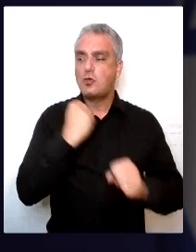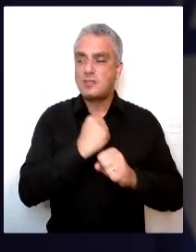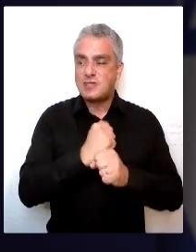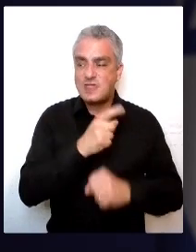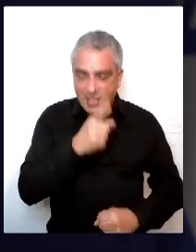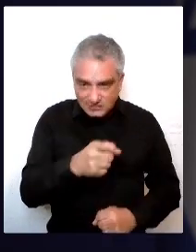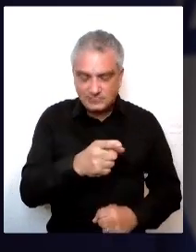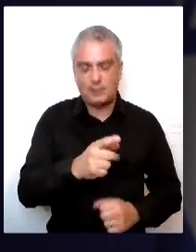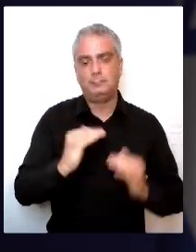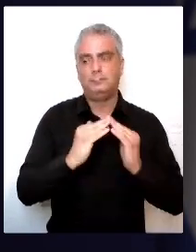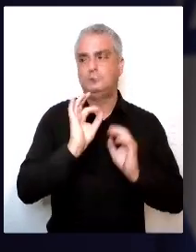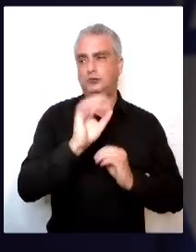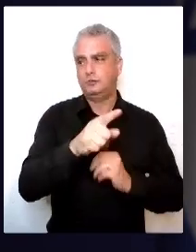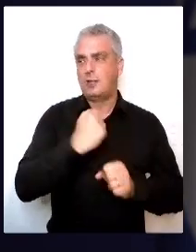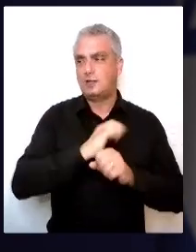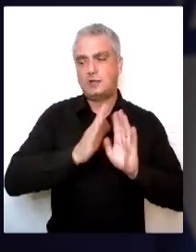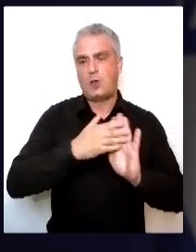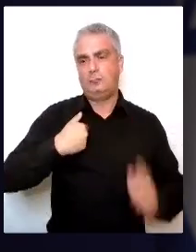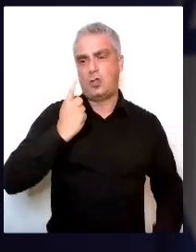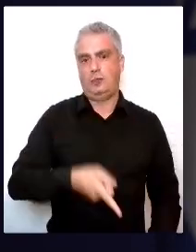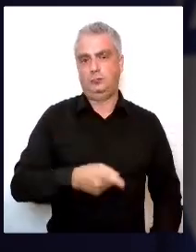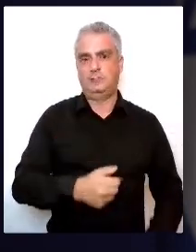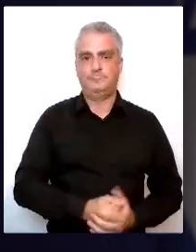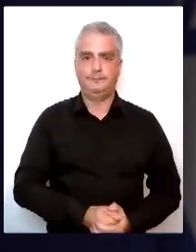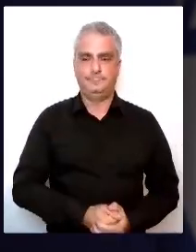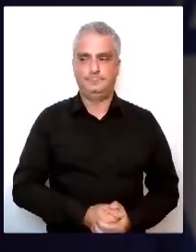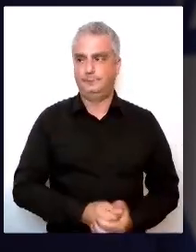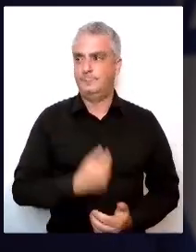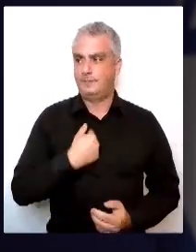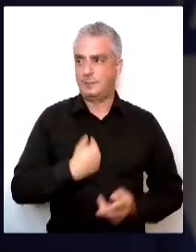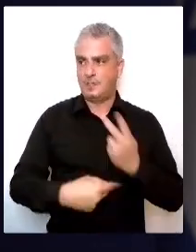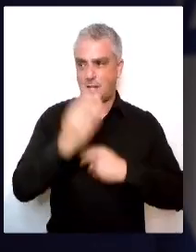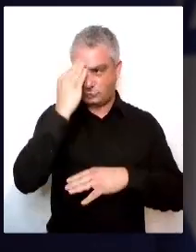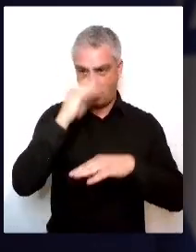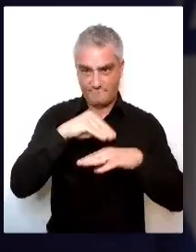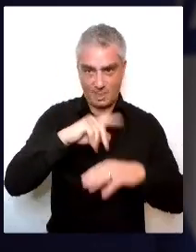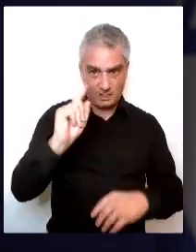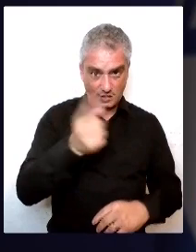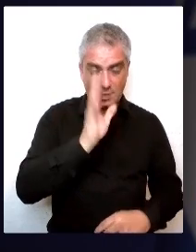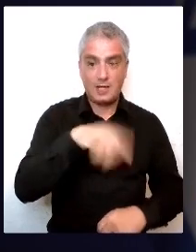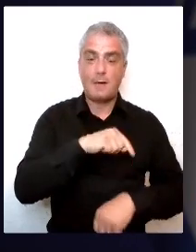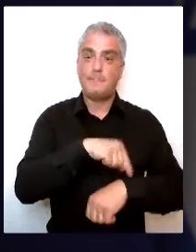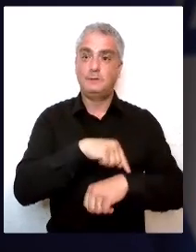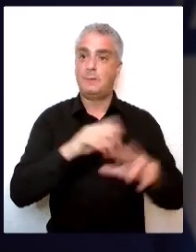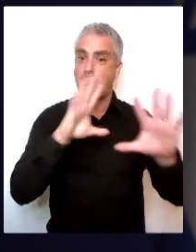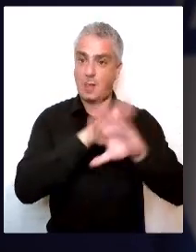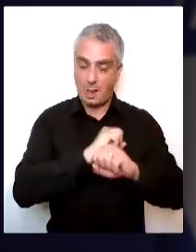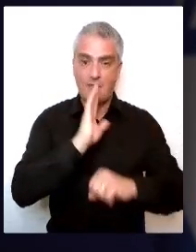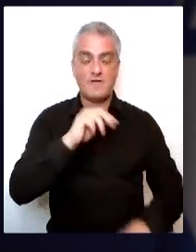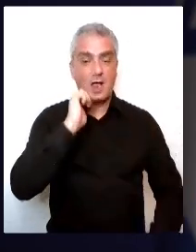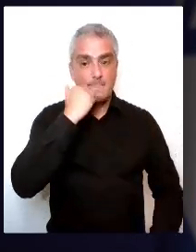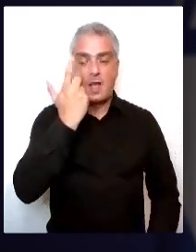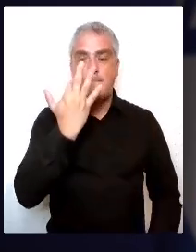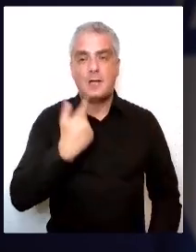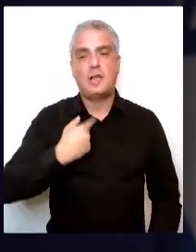לצורך המשימה הזו כל מה שנדרש אני אחזור ואעדכן אתכם גם במהלך הלילה וגם מחר מתי